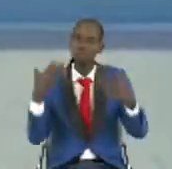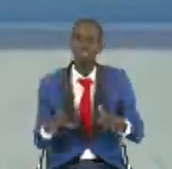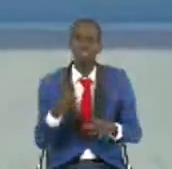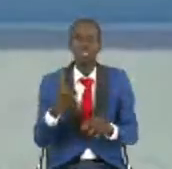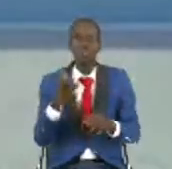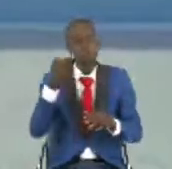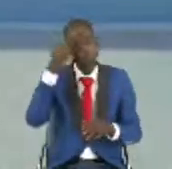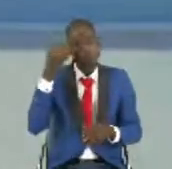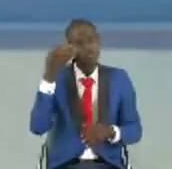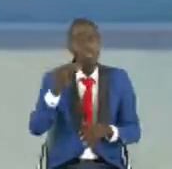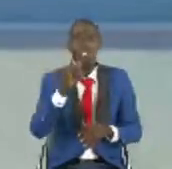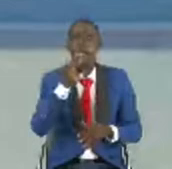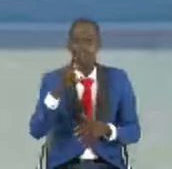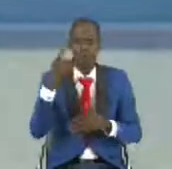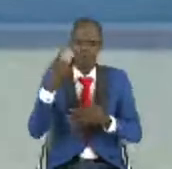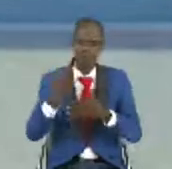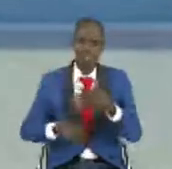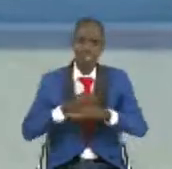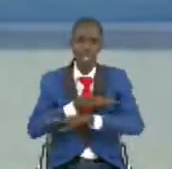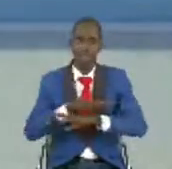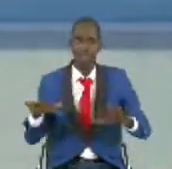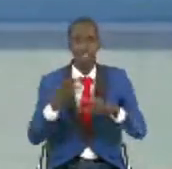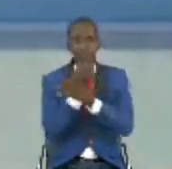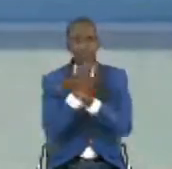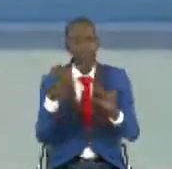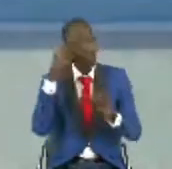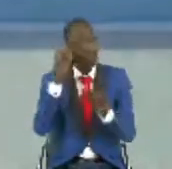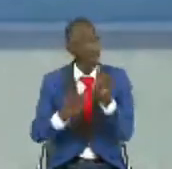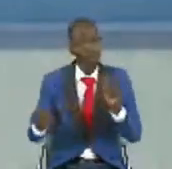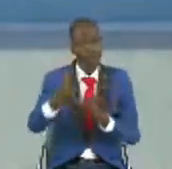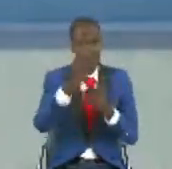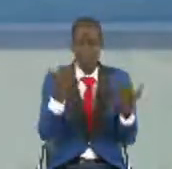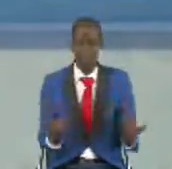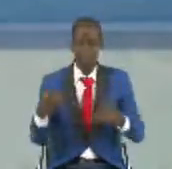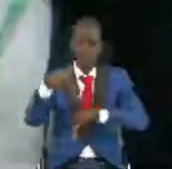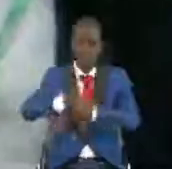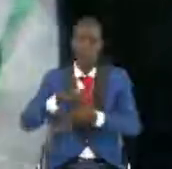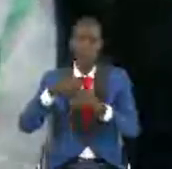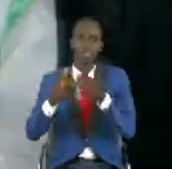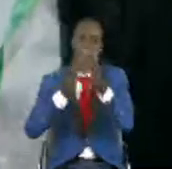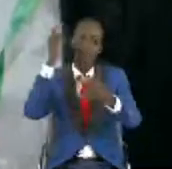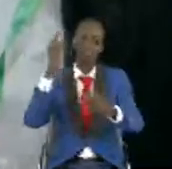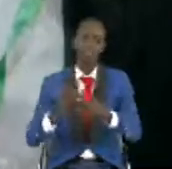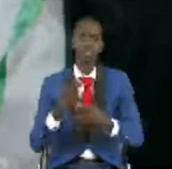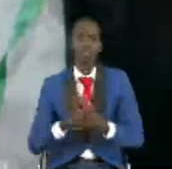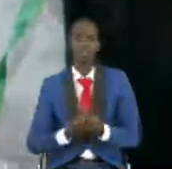il y a la rédemption inestimable, pour quiconque, même ce soir, au nom de Jésus.